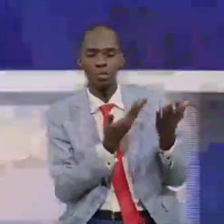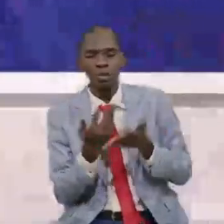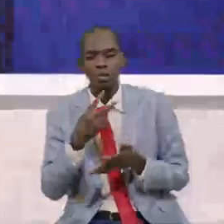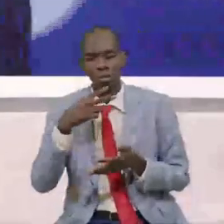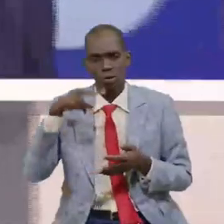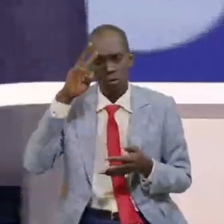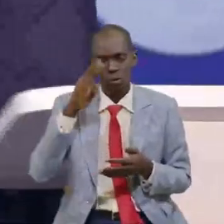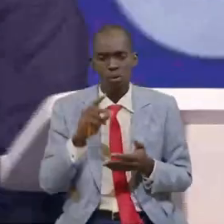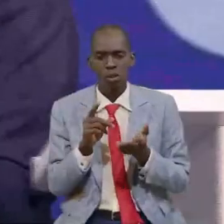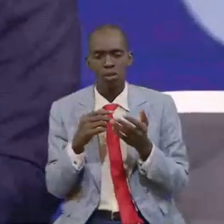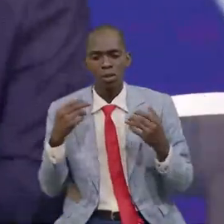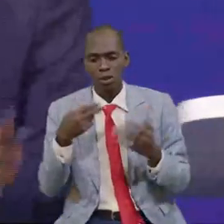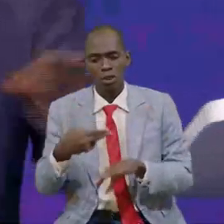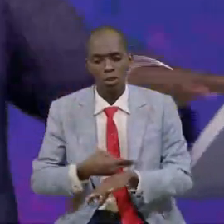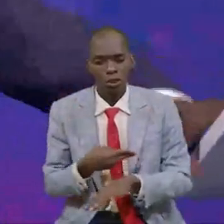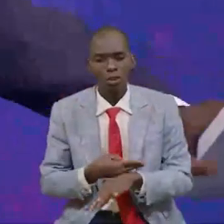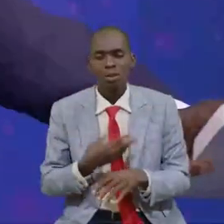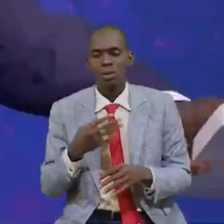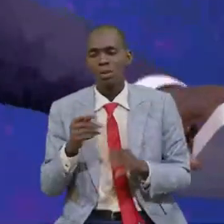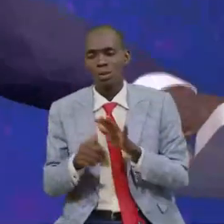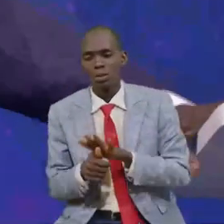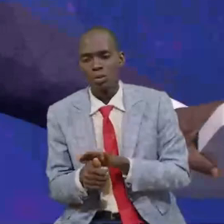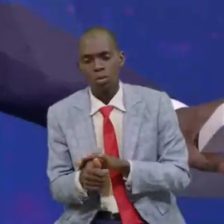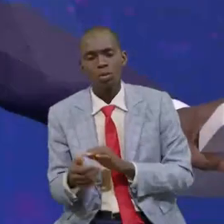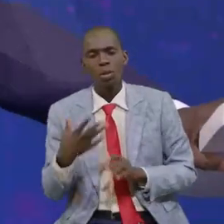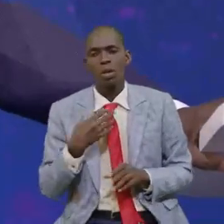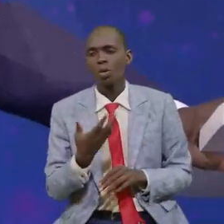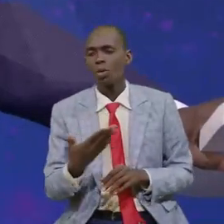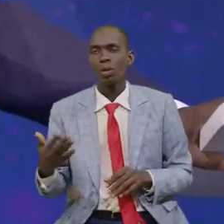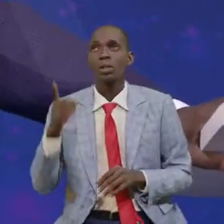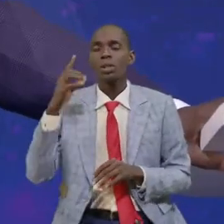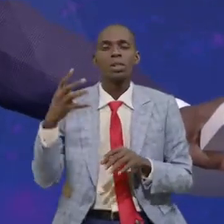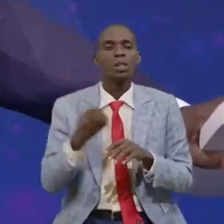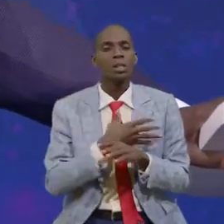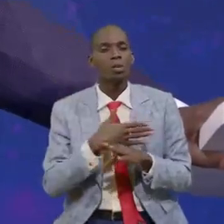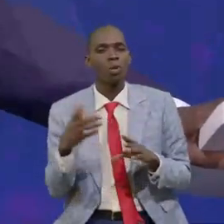on amène le tortue, on amène ceci ou cela. Il abolit cela.